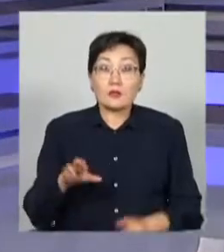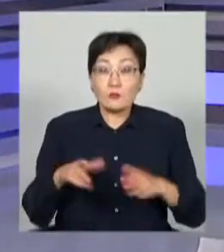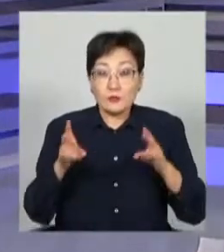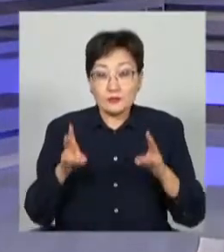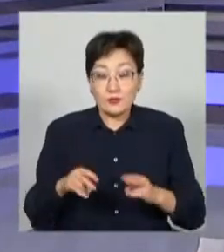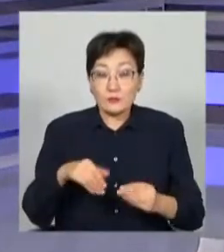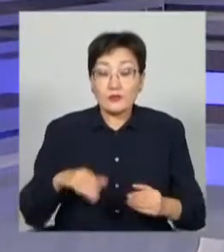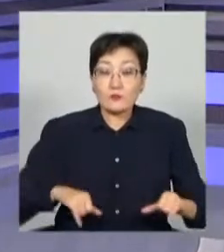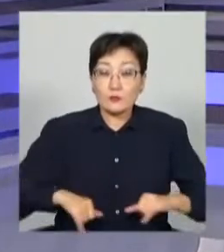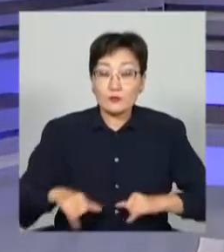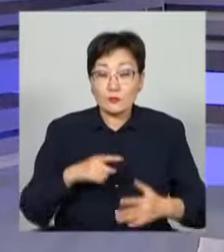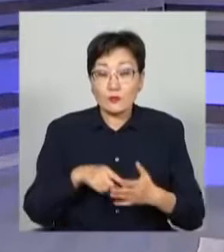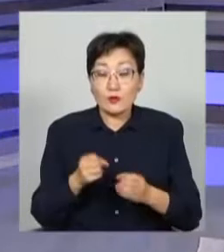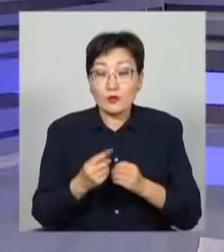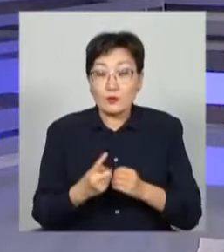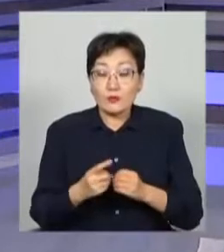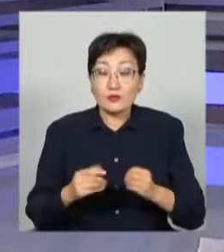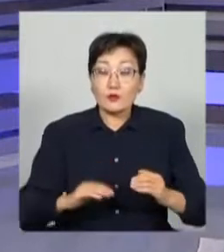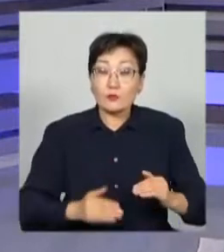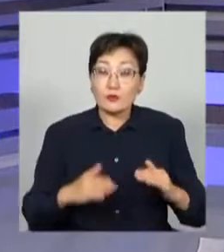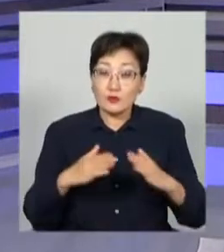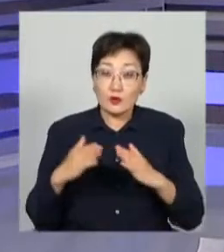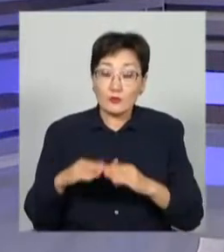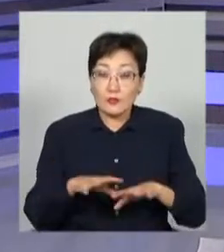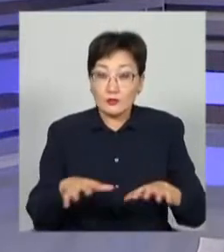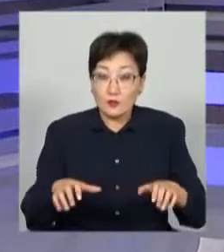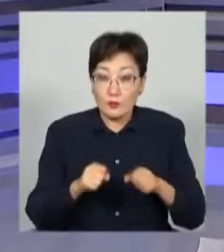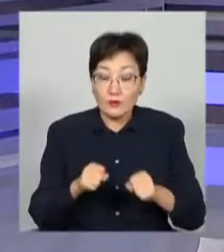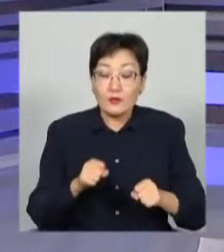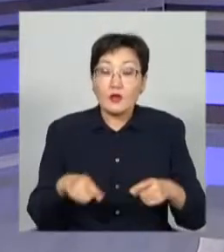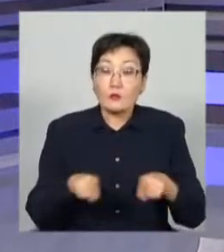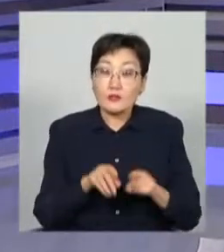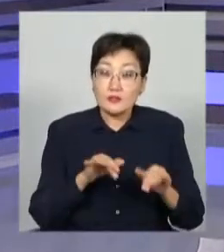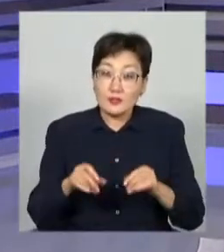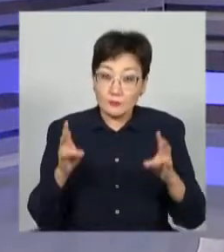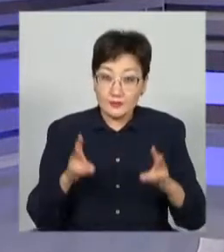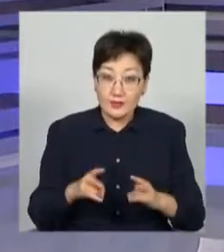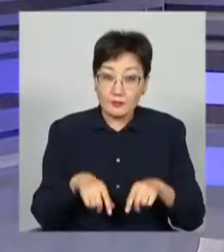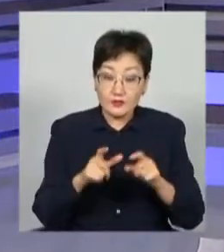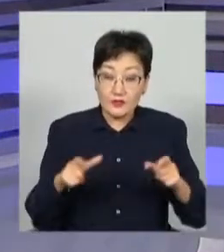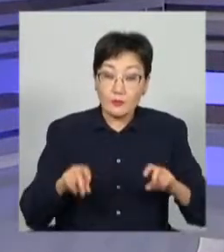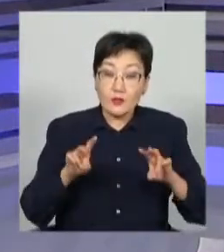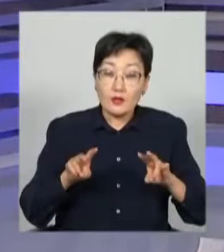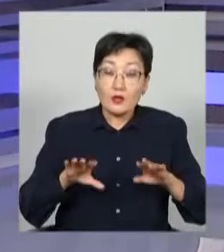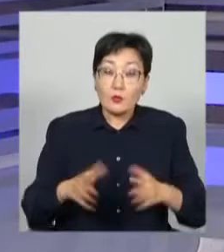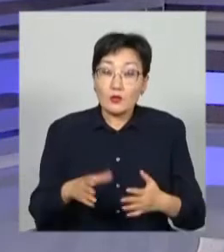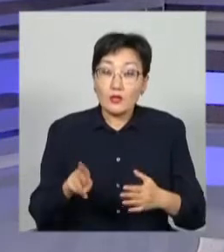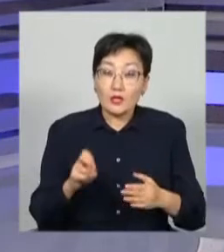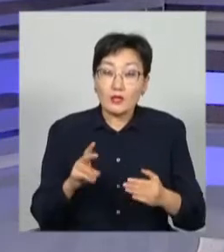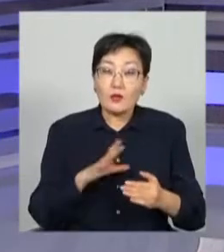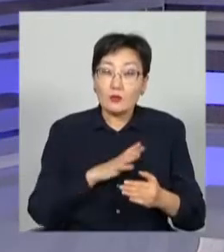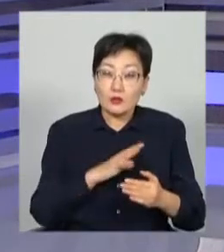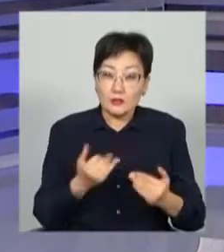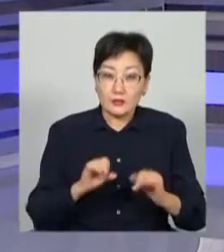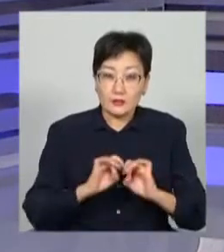кезінде ланкестер қаладағы 11 тұрғын үйге шабуыл жасаған. Террористердің заңсыз әрекетінен жапа шеккен тұрғындар оқиғаның қалай болғанын арна